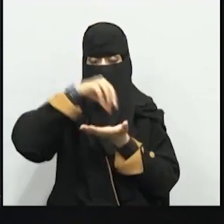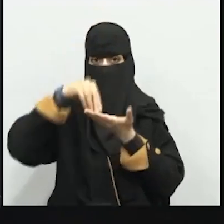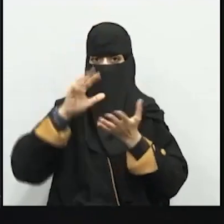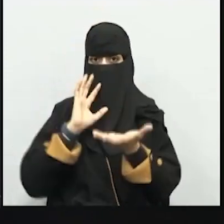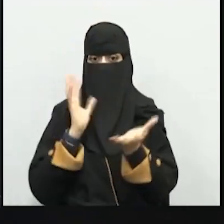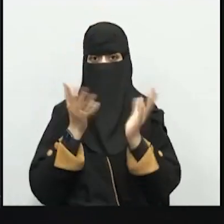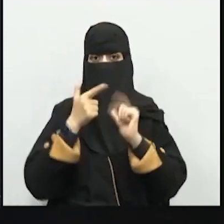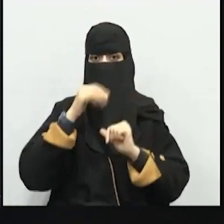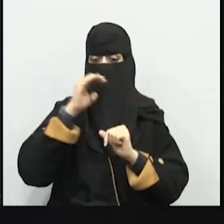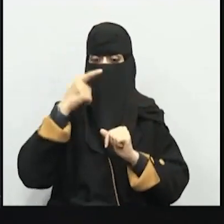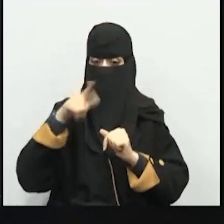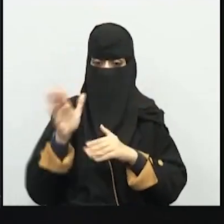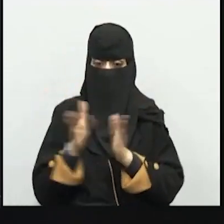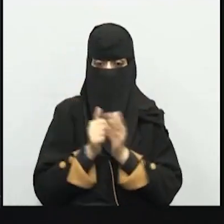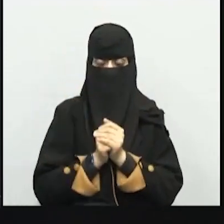إجابة صحيحة.